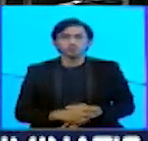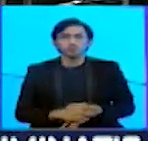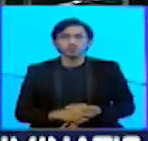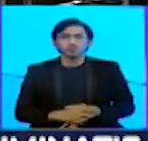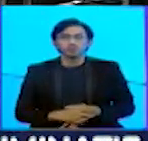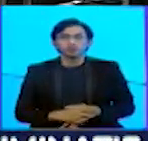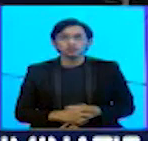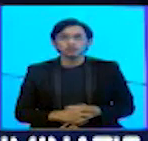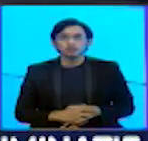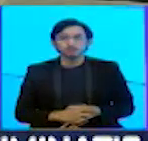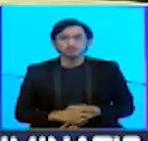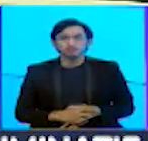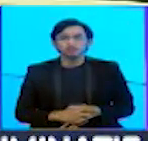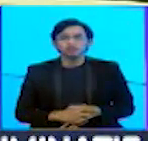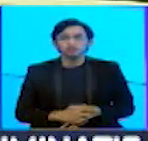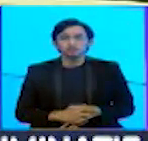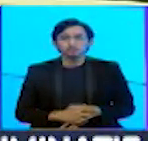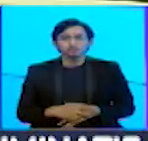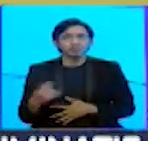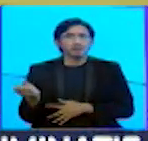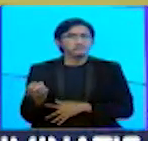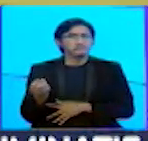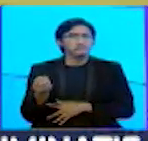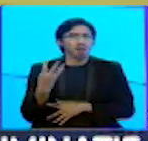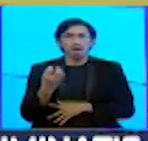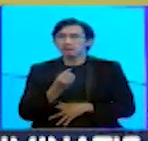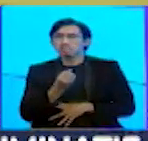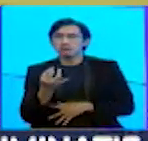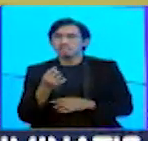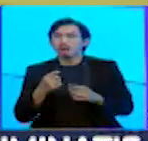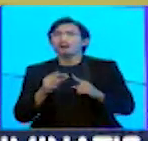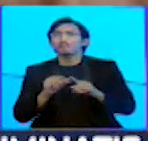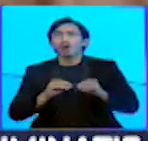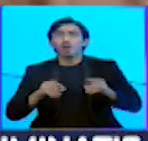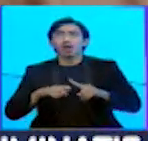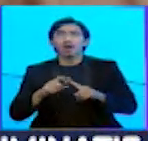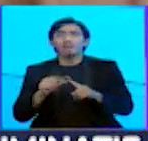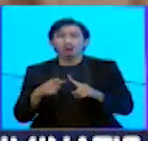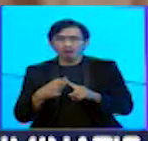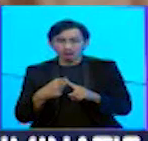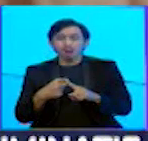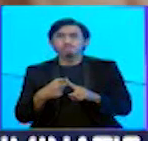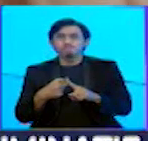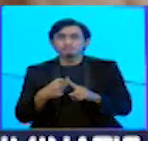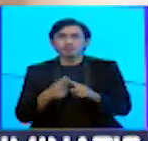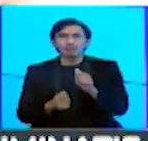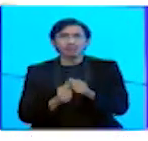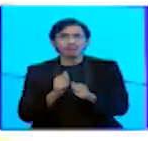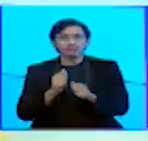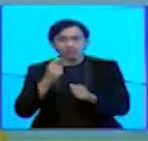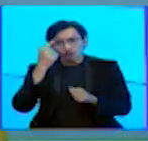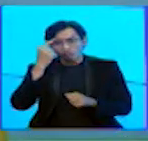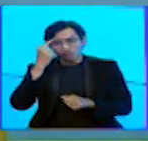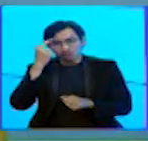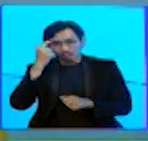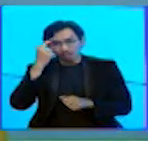dan diskriminatif. Beberapa pegawai KPK menuturkan bagaimana mereka menjalani tes wawasan kebangsaan. Saya